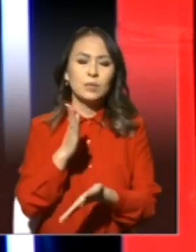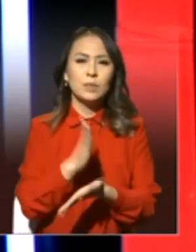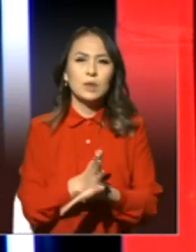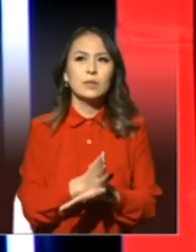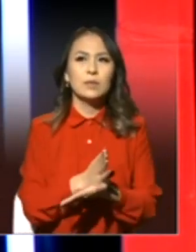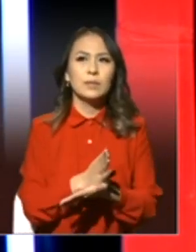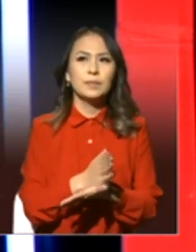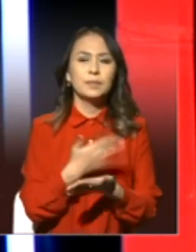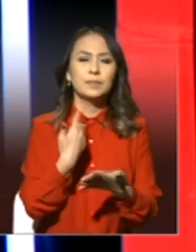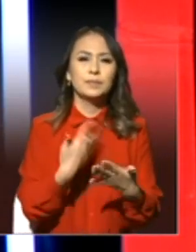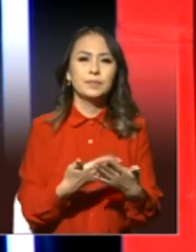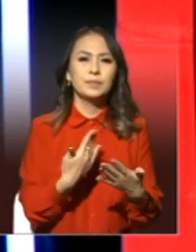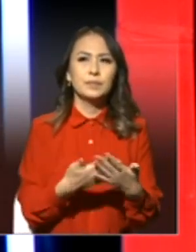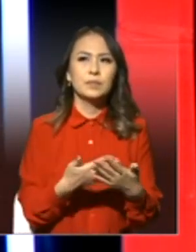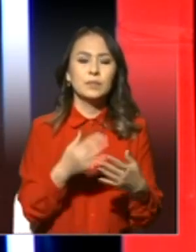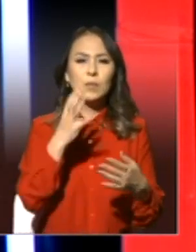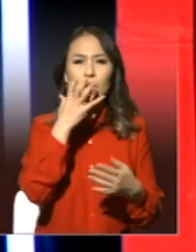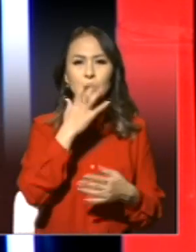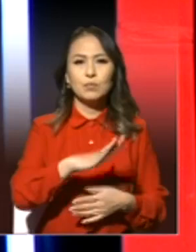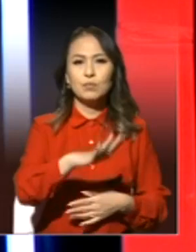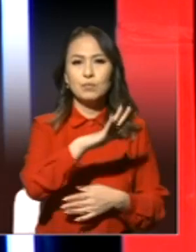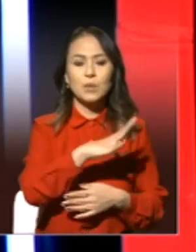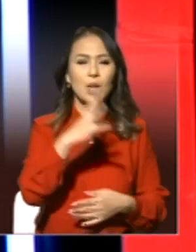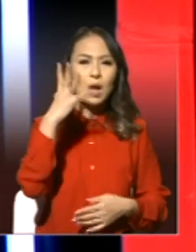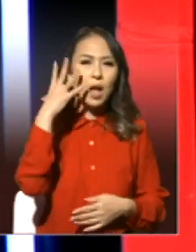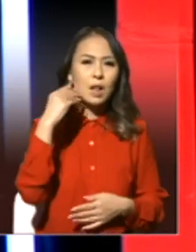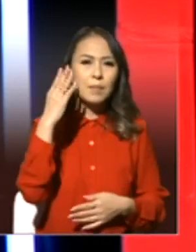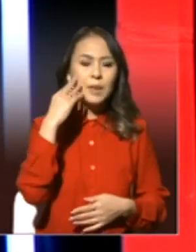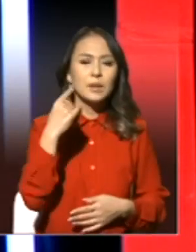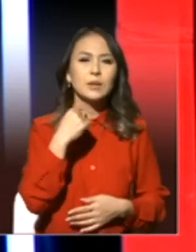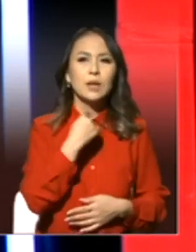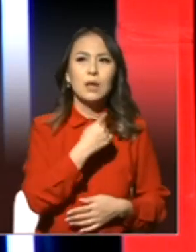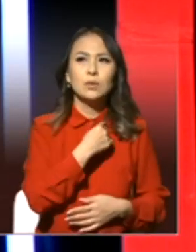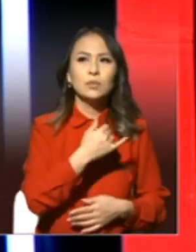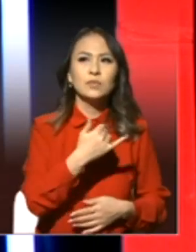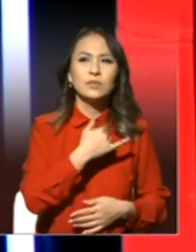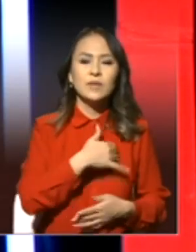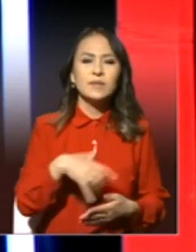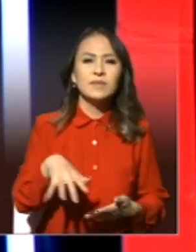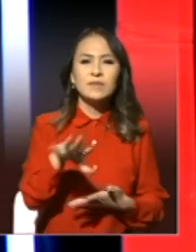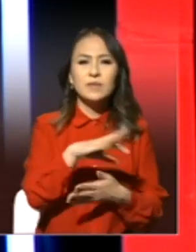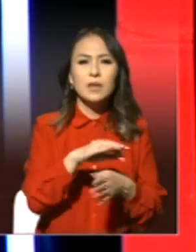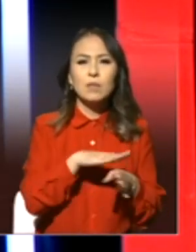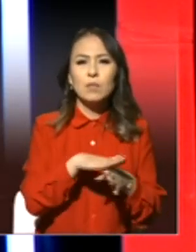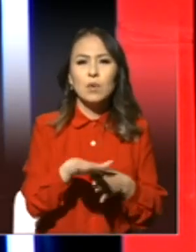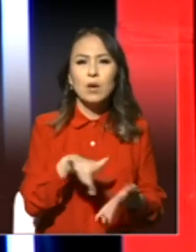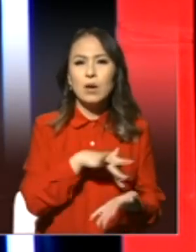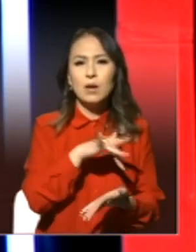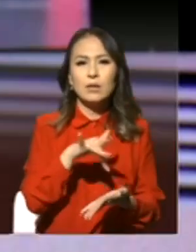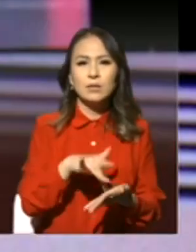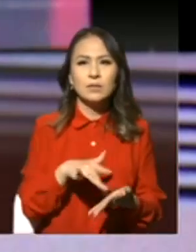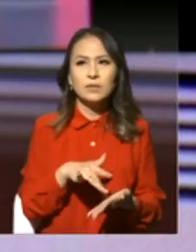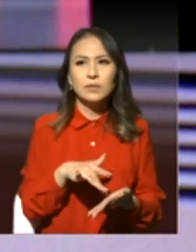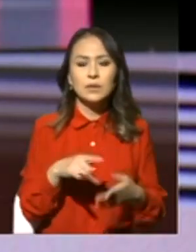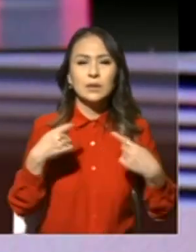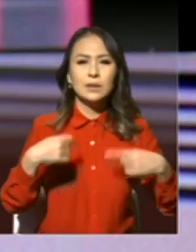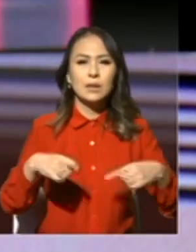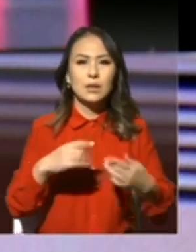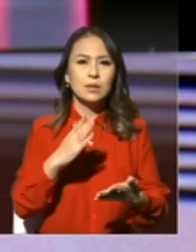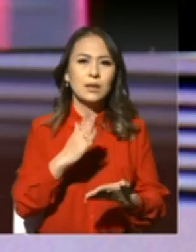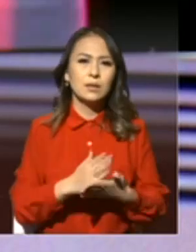ғой. Мысалға әсіресе мына оңтүстік өңірлердегі Алматы, Талдықорған, барлық қалаларда жаппай сатылатын жаңағы